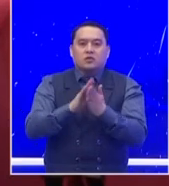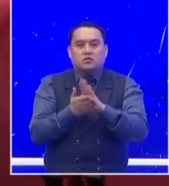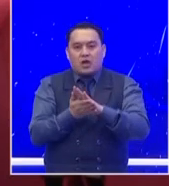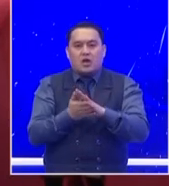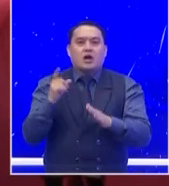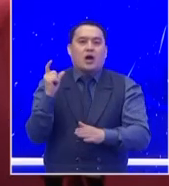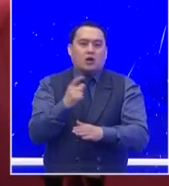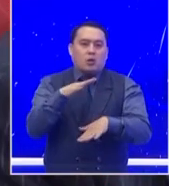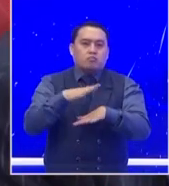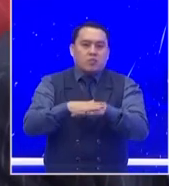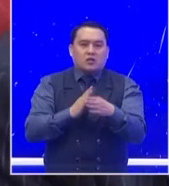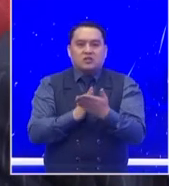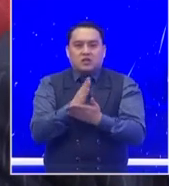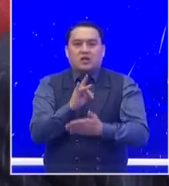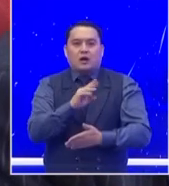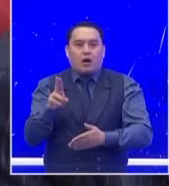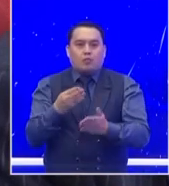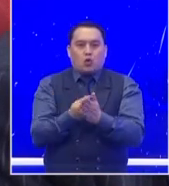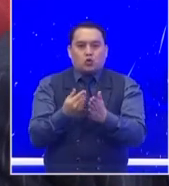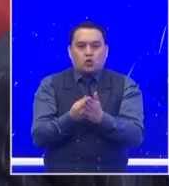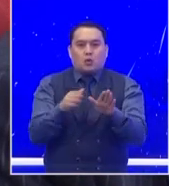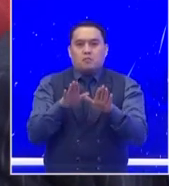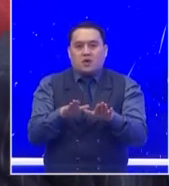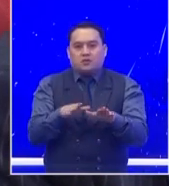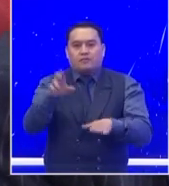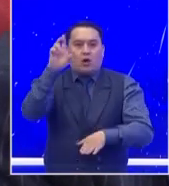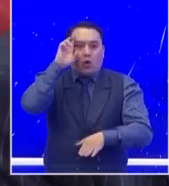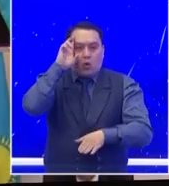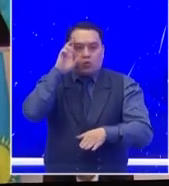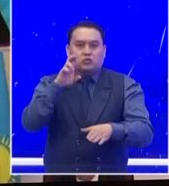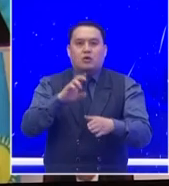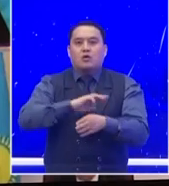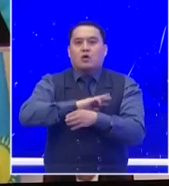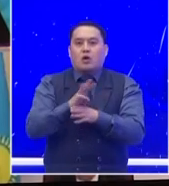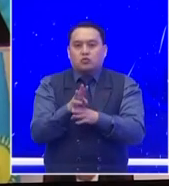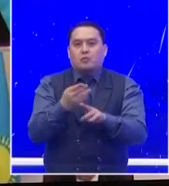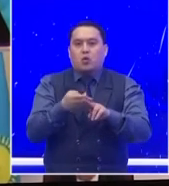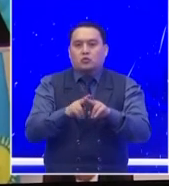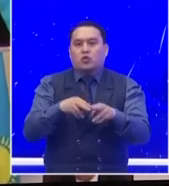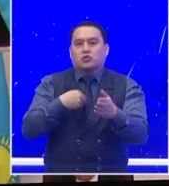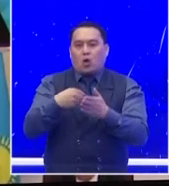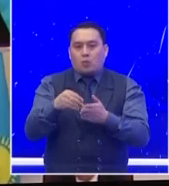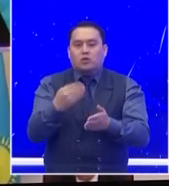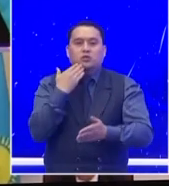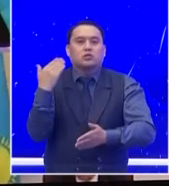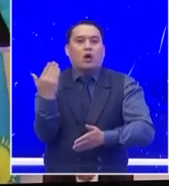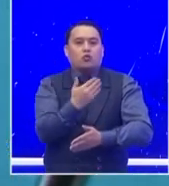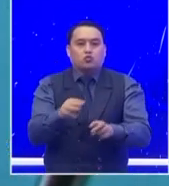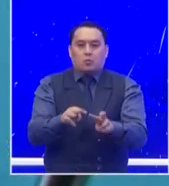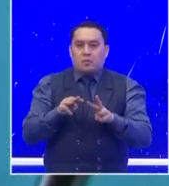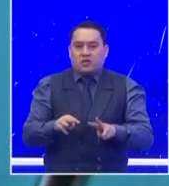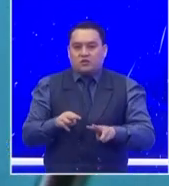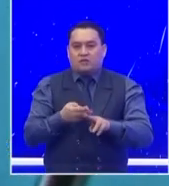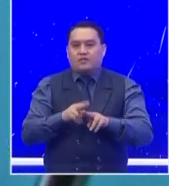экономики, банковской сферы, исполнении республиканского бюджета, местном государственном содержании, в государственных закупках доложили министры